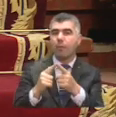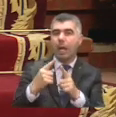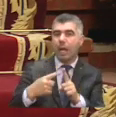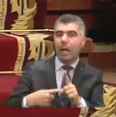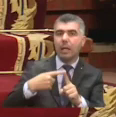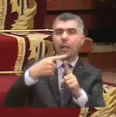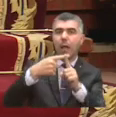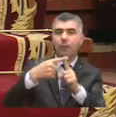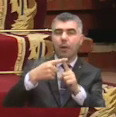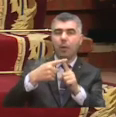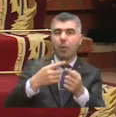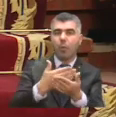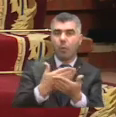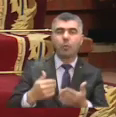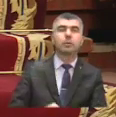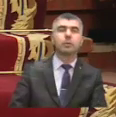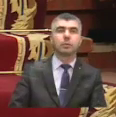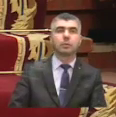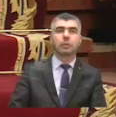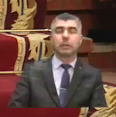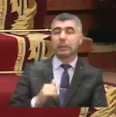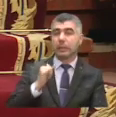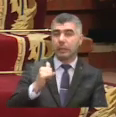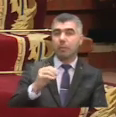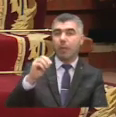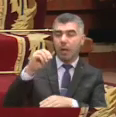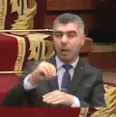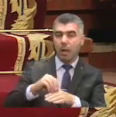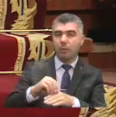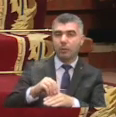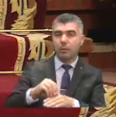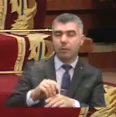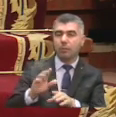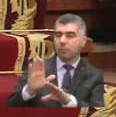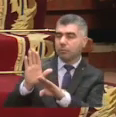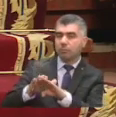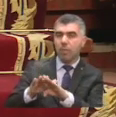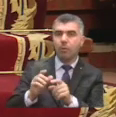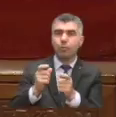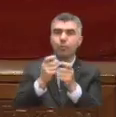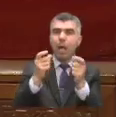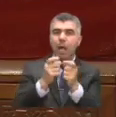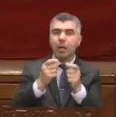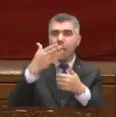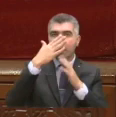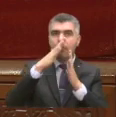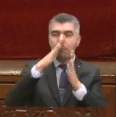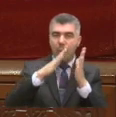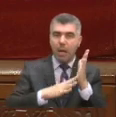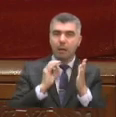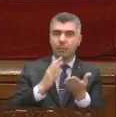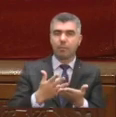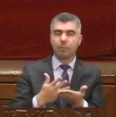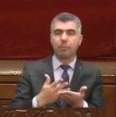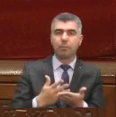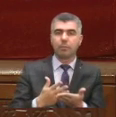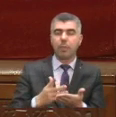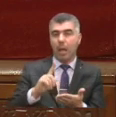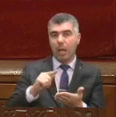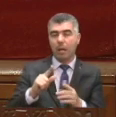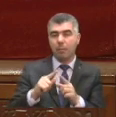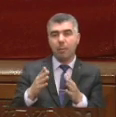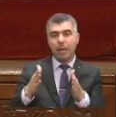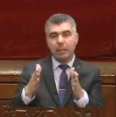المضافه العاليه. وخاصنا نحافظوا عليه بحث المقاولات المغربيه، خاصه منها المقاولات